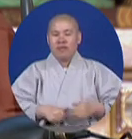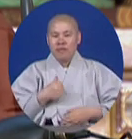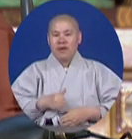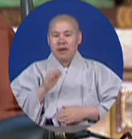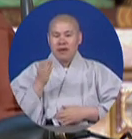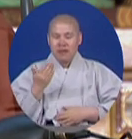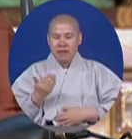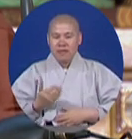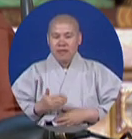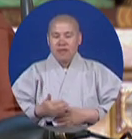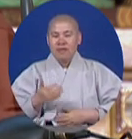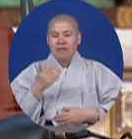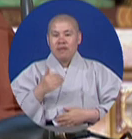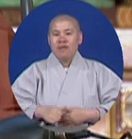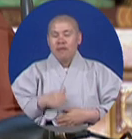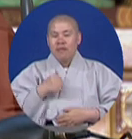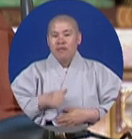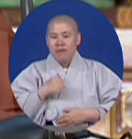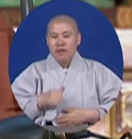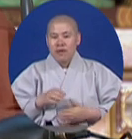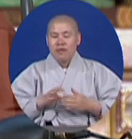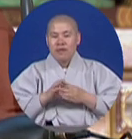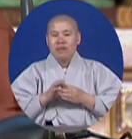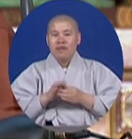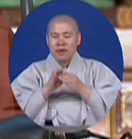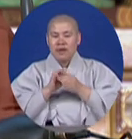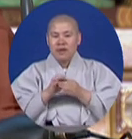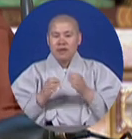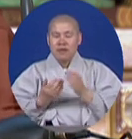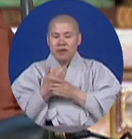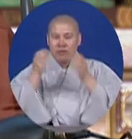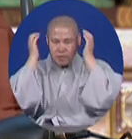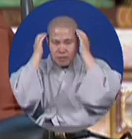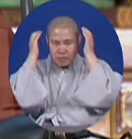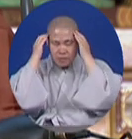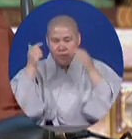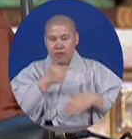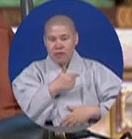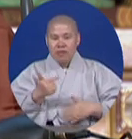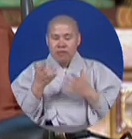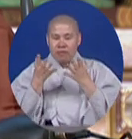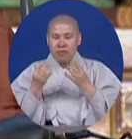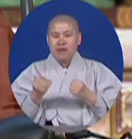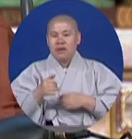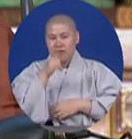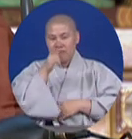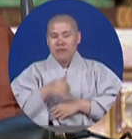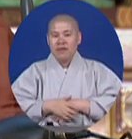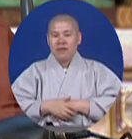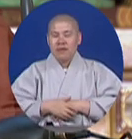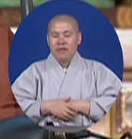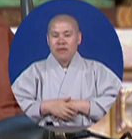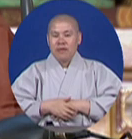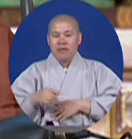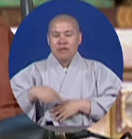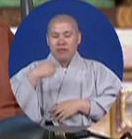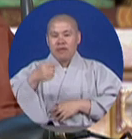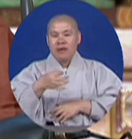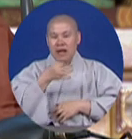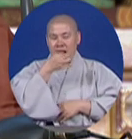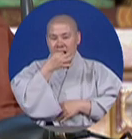이 화로 말미암아 생긴 고통이 굉장히 많아요. 그 다음에 탐욕으로